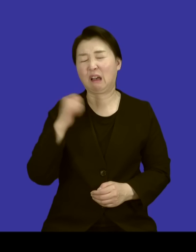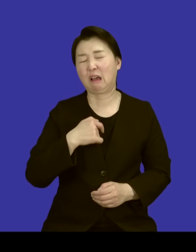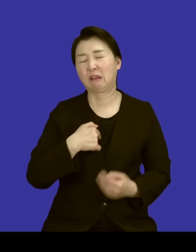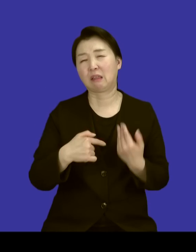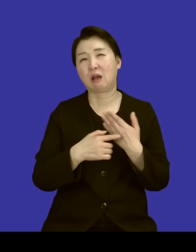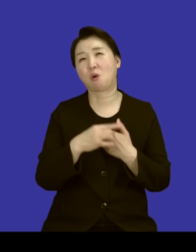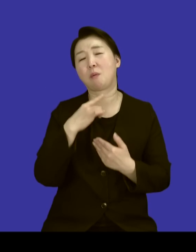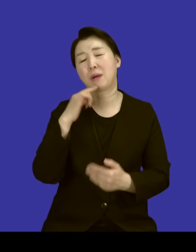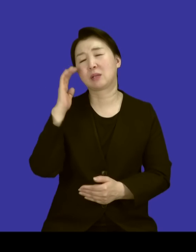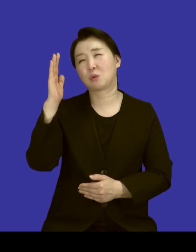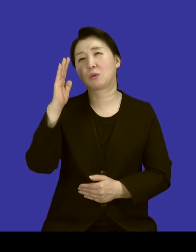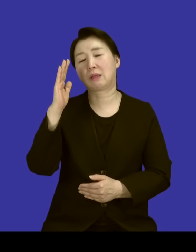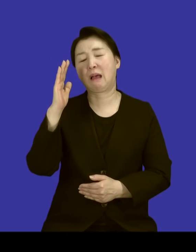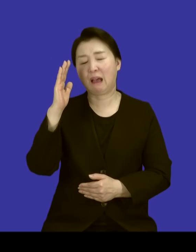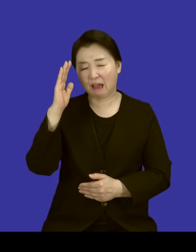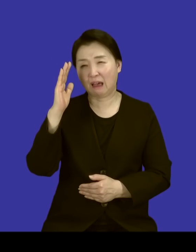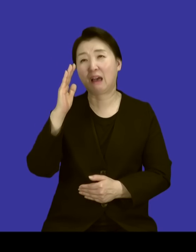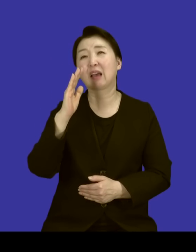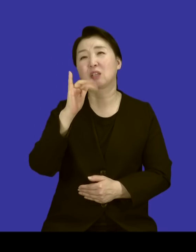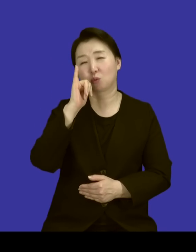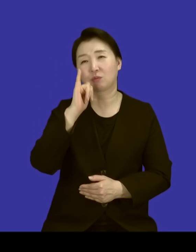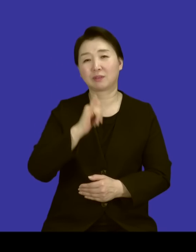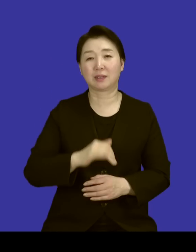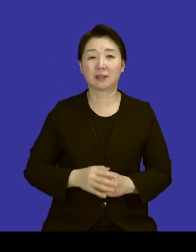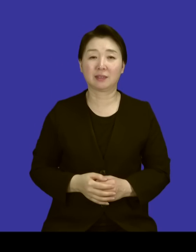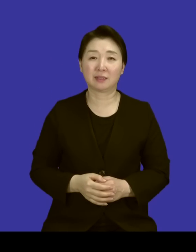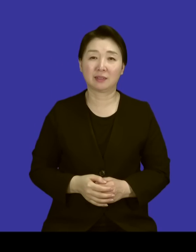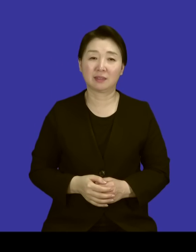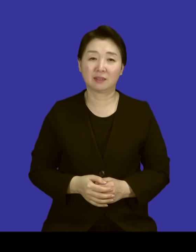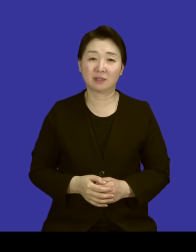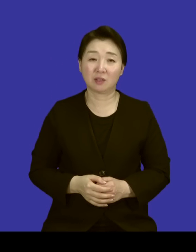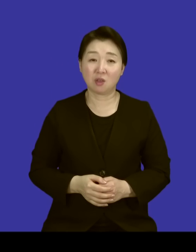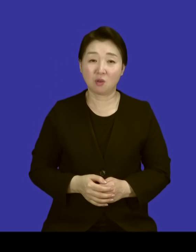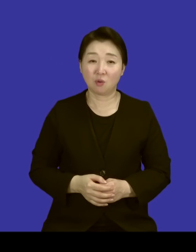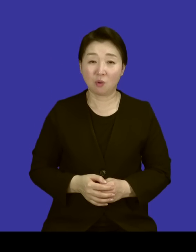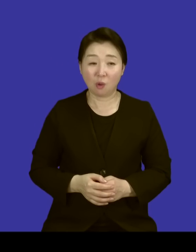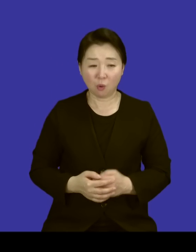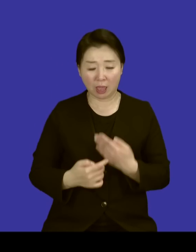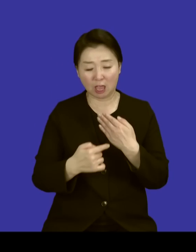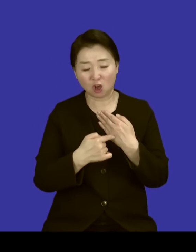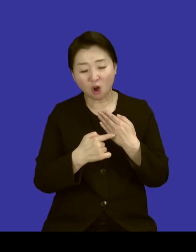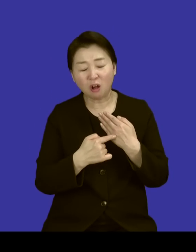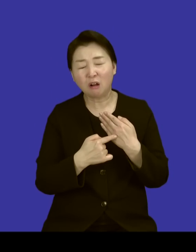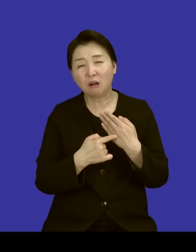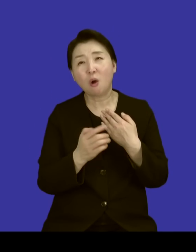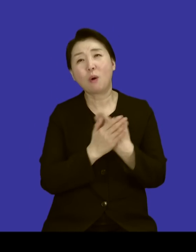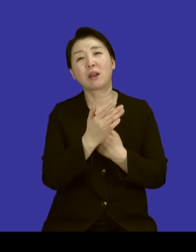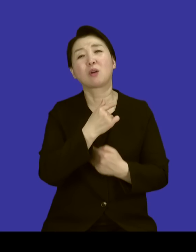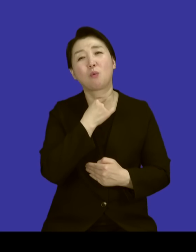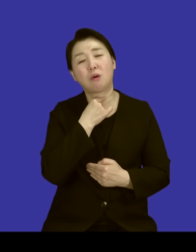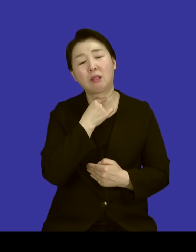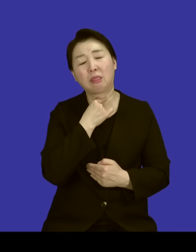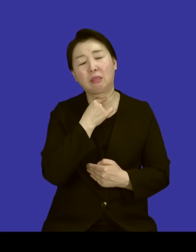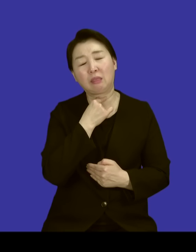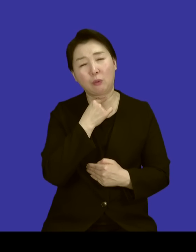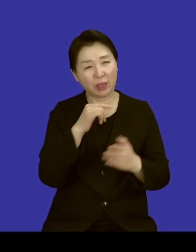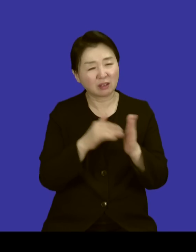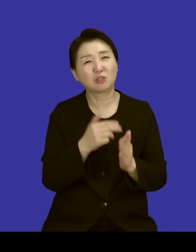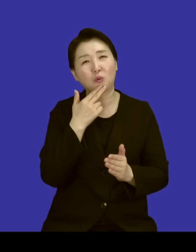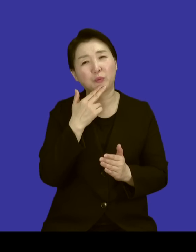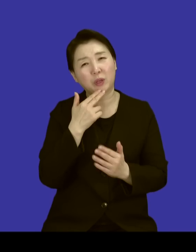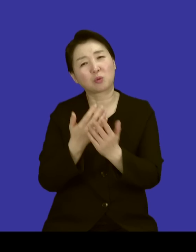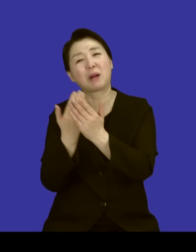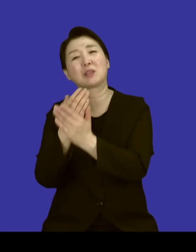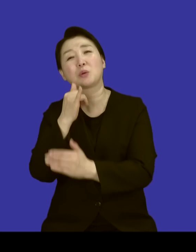걸 깨닫게 되죠. 근데 사람이 가식적인 게요. 끝이 없어요. 계속 발전해요. 예. 그래서 이 걱정이 멈추질